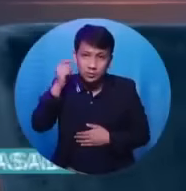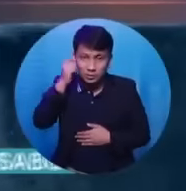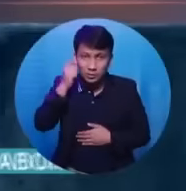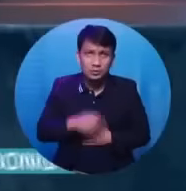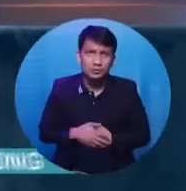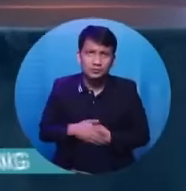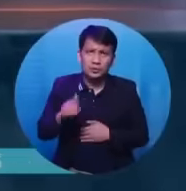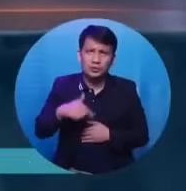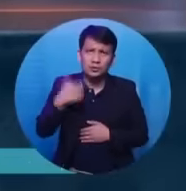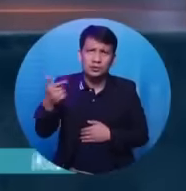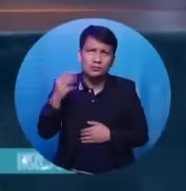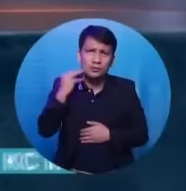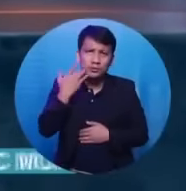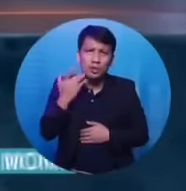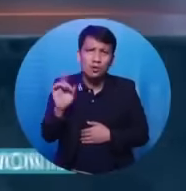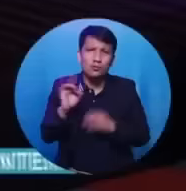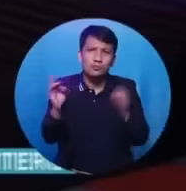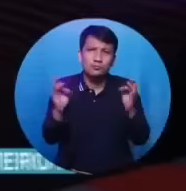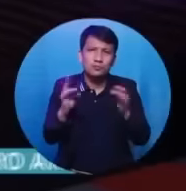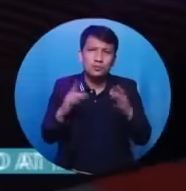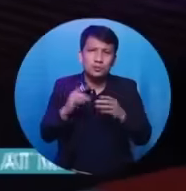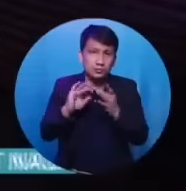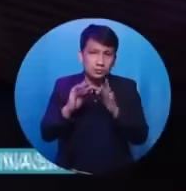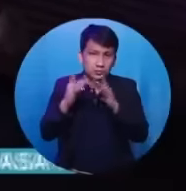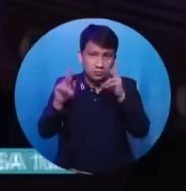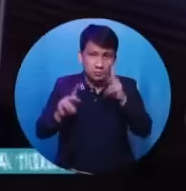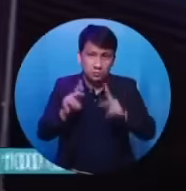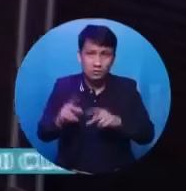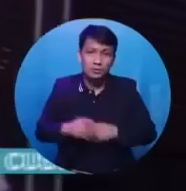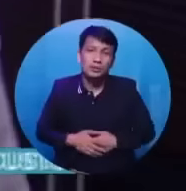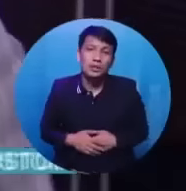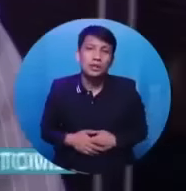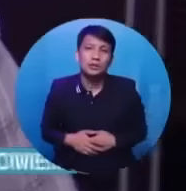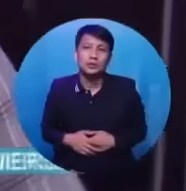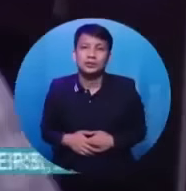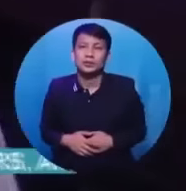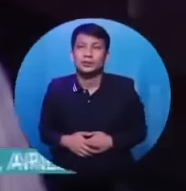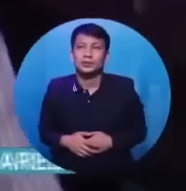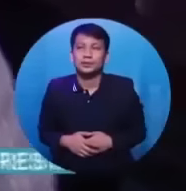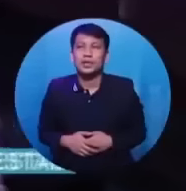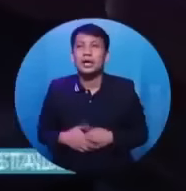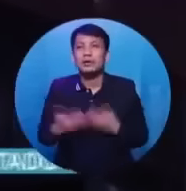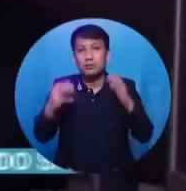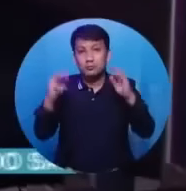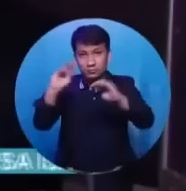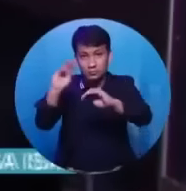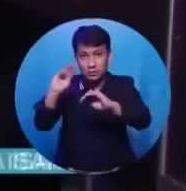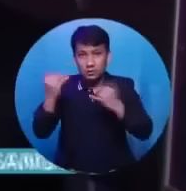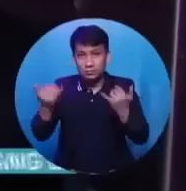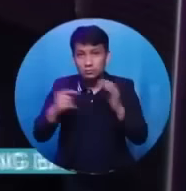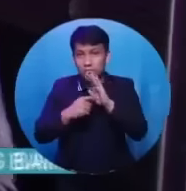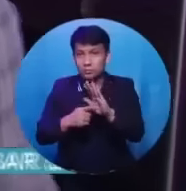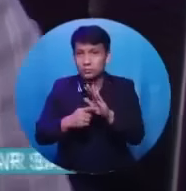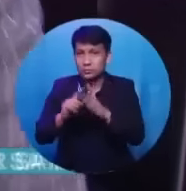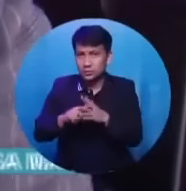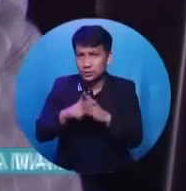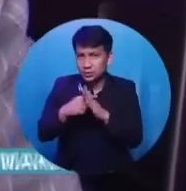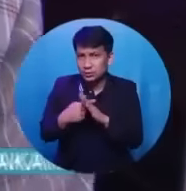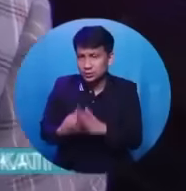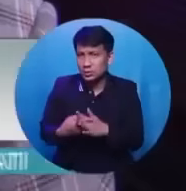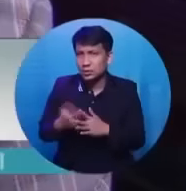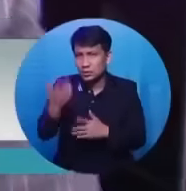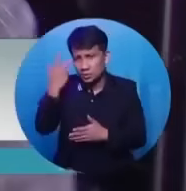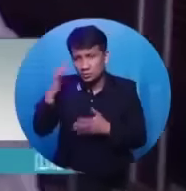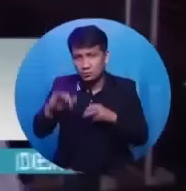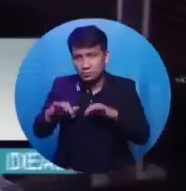MJ, anong comments ng ating mga netizens? Idol Raffy, lunes ha, talaga naman nag-iinit ng daliri